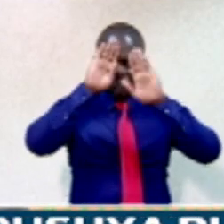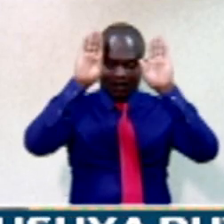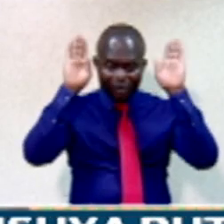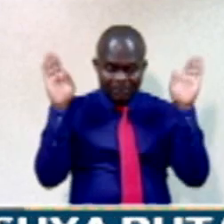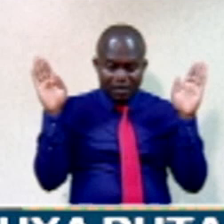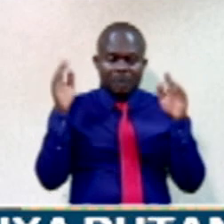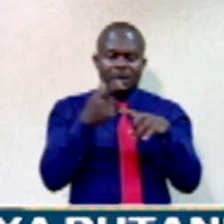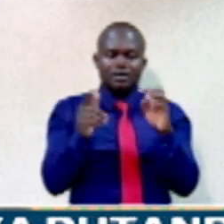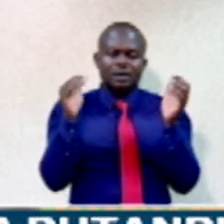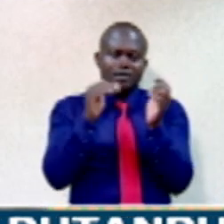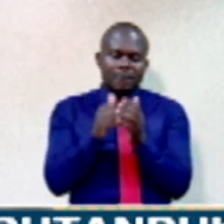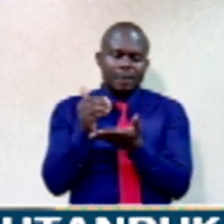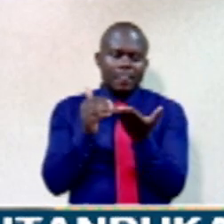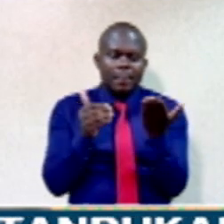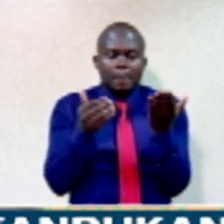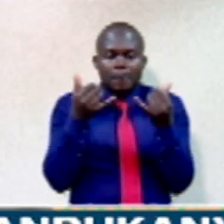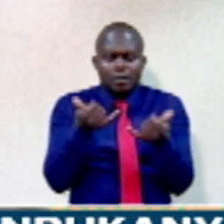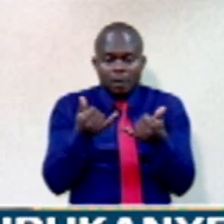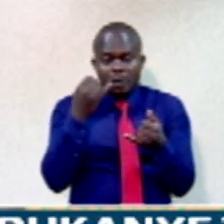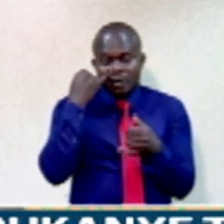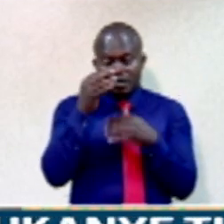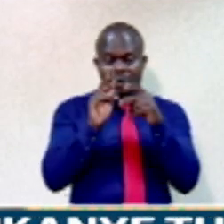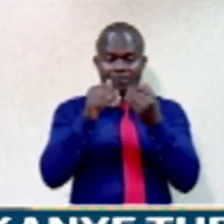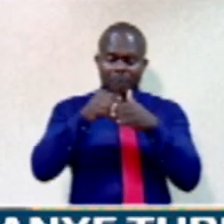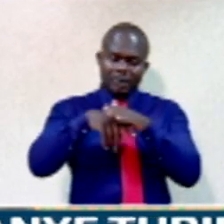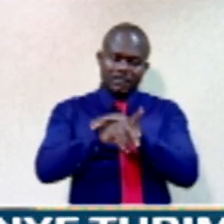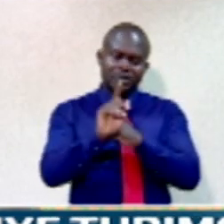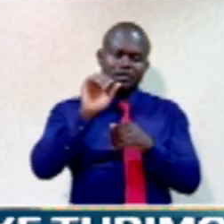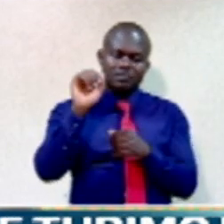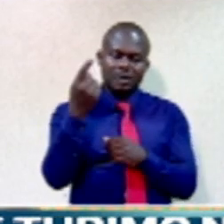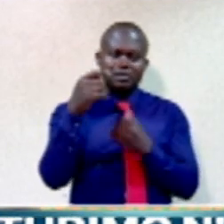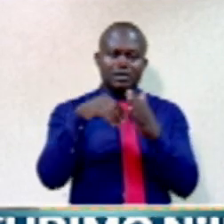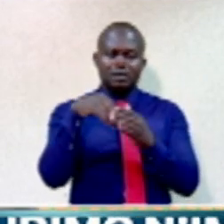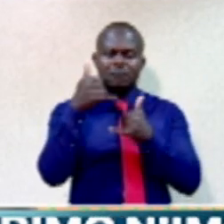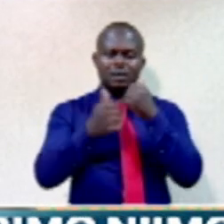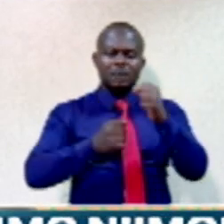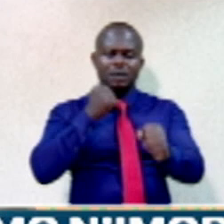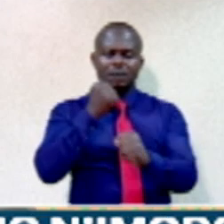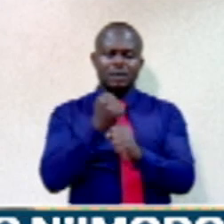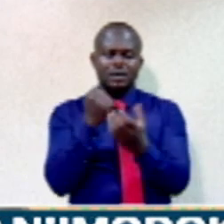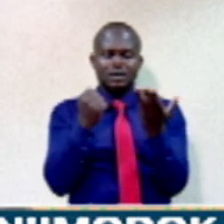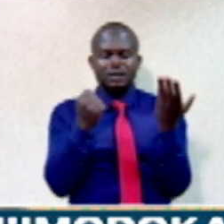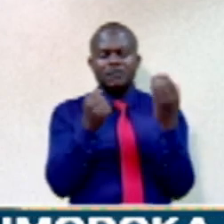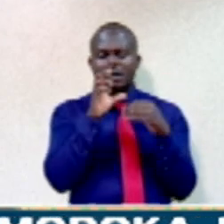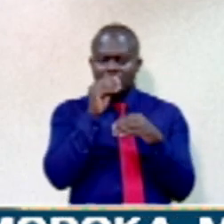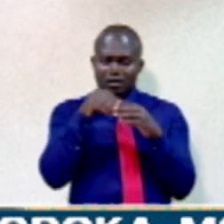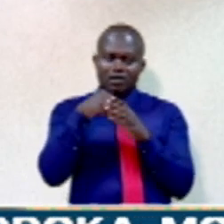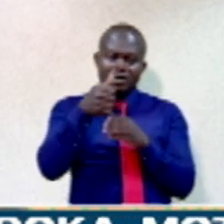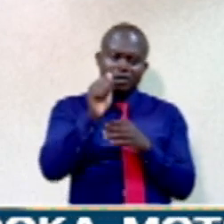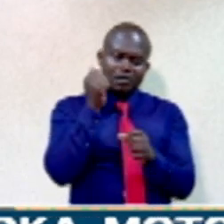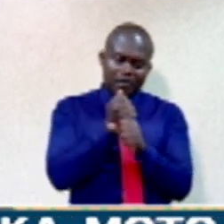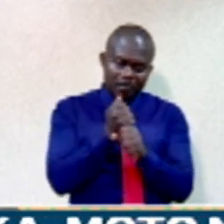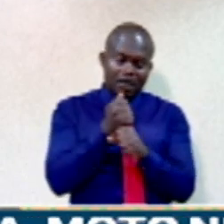kutabisobanukirwa. Ariko kuba n'ababyinjiyemo bwa mbere muri uyu mwaka imvugo ibaye ingiro